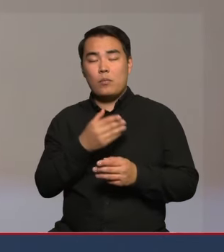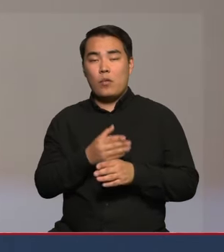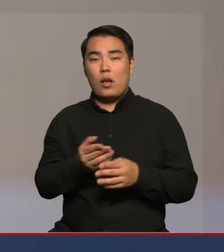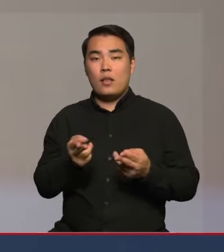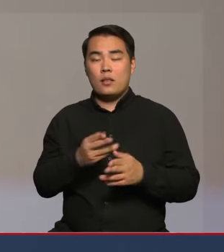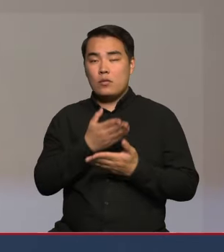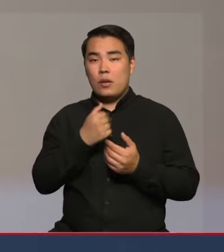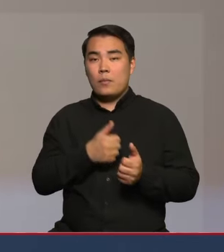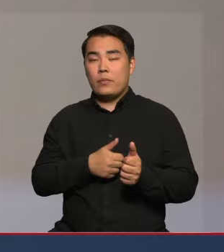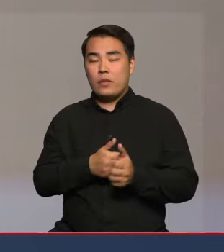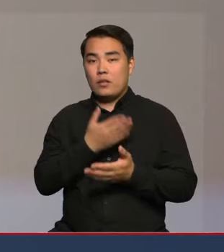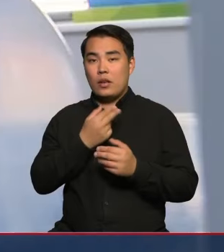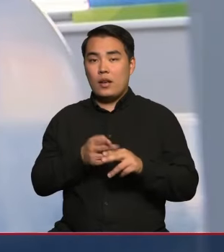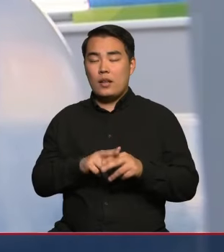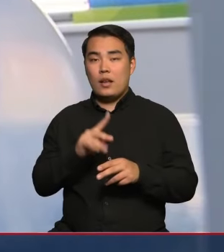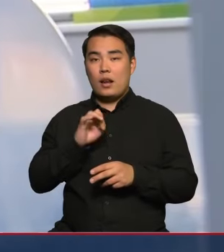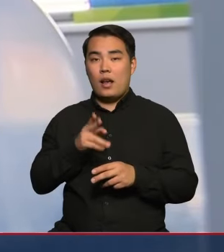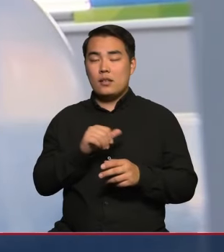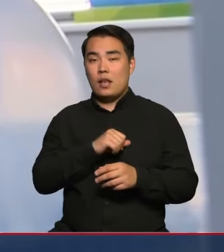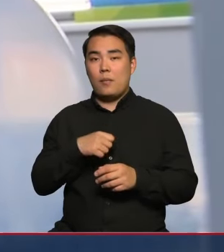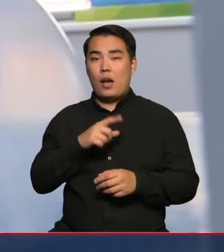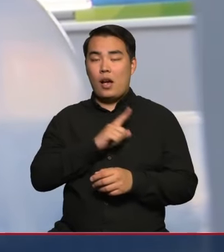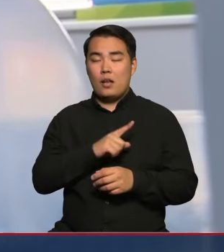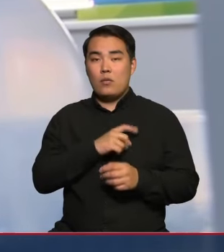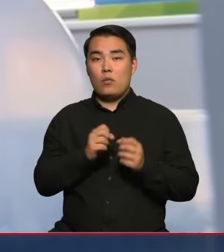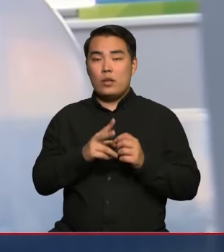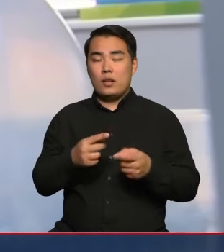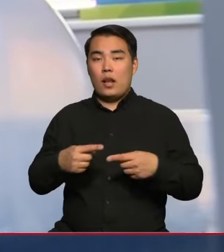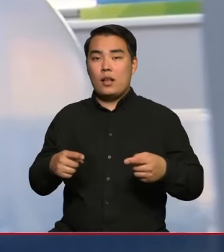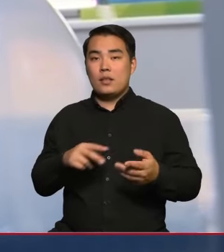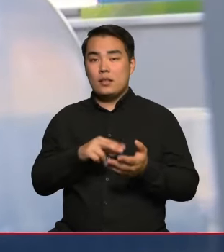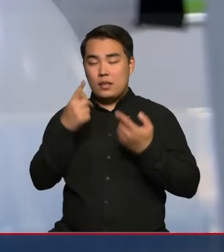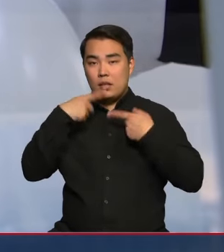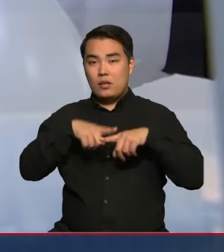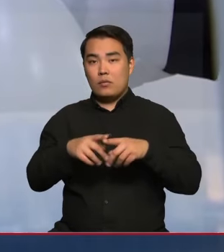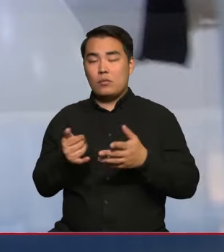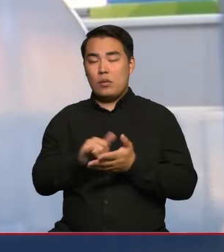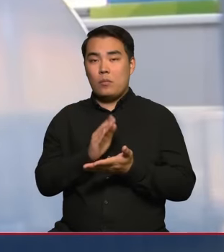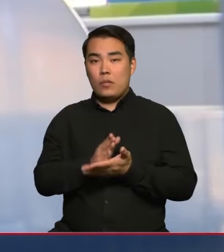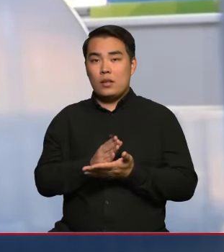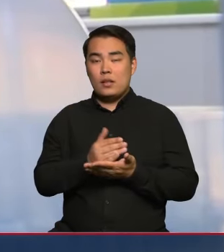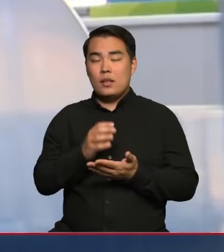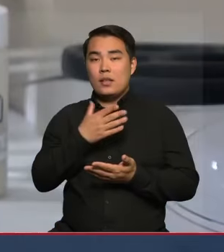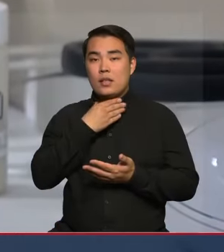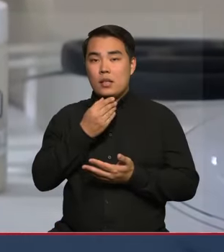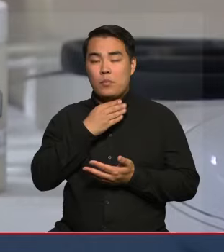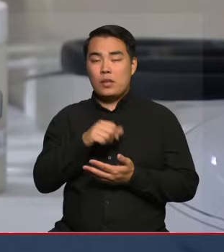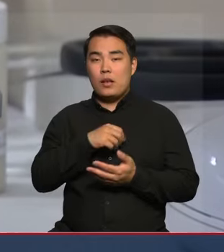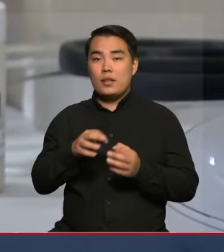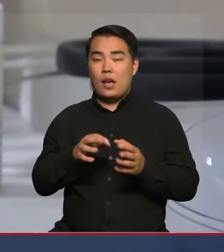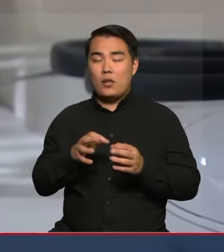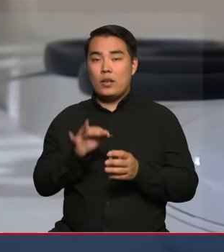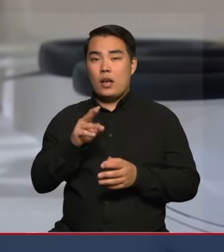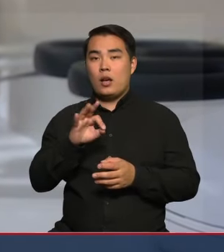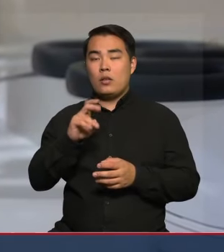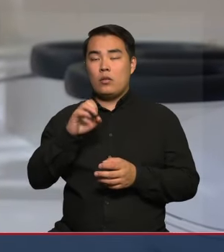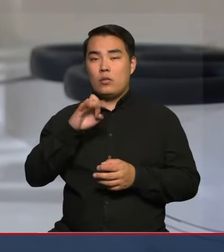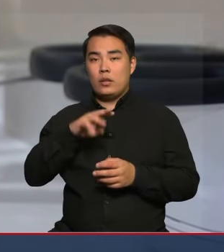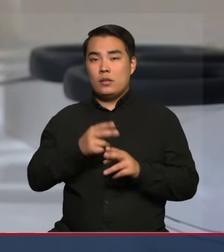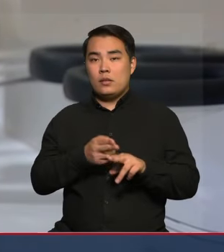жоқ. Елімізде қатерлі ісікті диагностикалау үшін 12 түрлі аппарат қолданылады. Семейдегі ядролық медицина және онкология